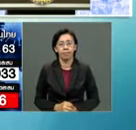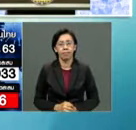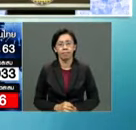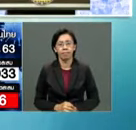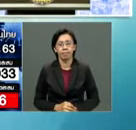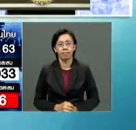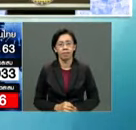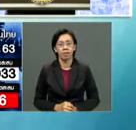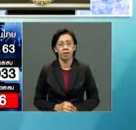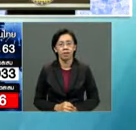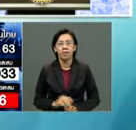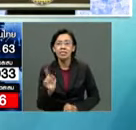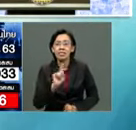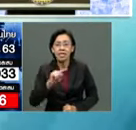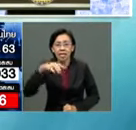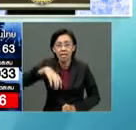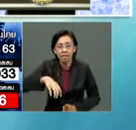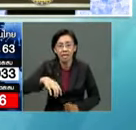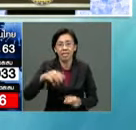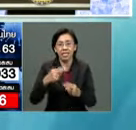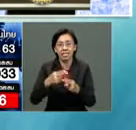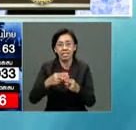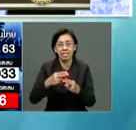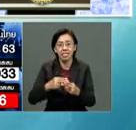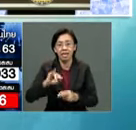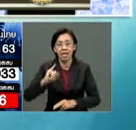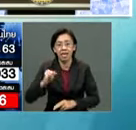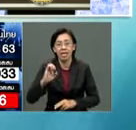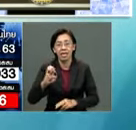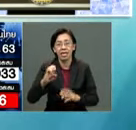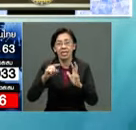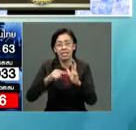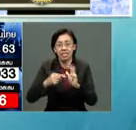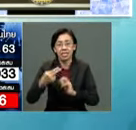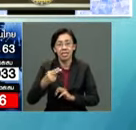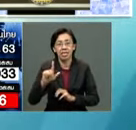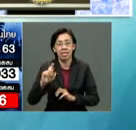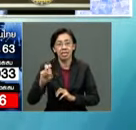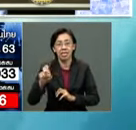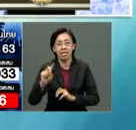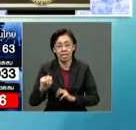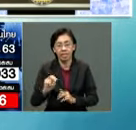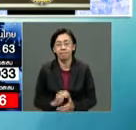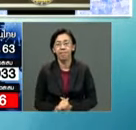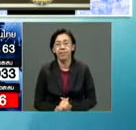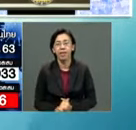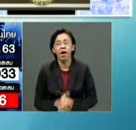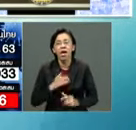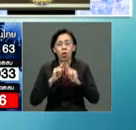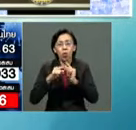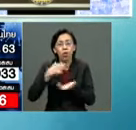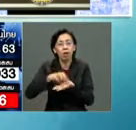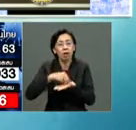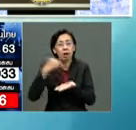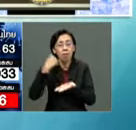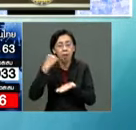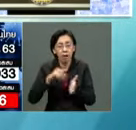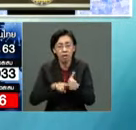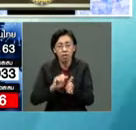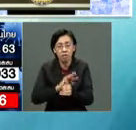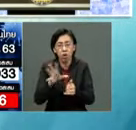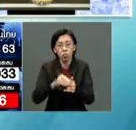ดยมากจะพบที่เมืองจีหลินนะครับซึ่งอันนี้ก็นำเรียนว่าก็เป็นอย่างที่เราเคยพูดกันนะครับถึงแม้จะลดลงแ